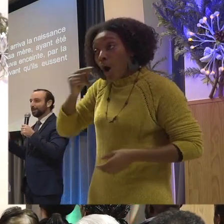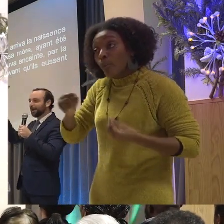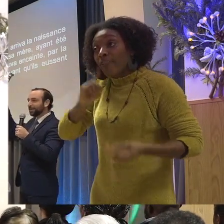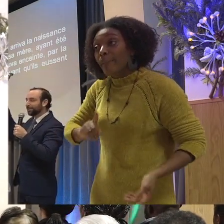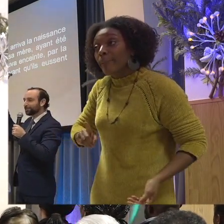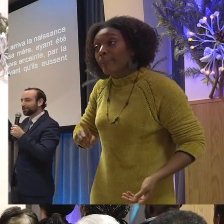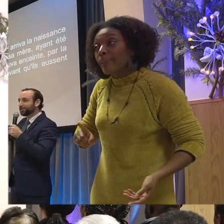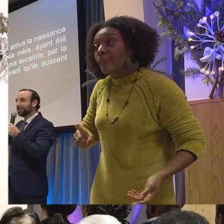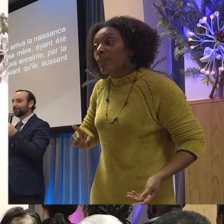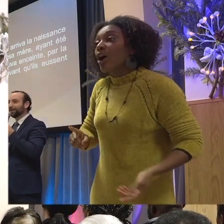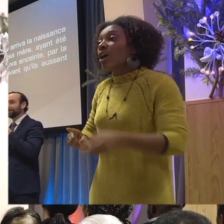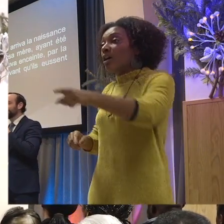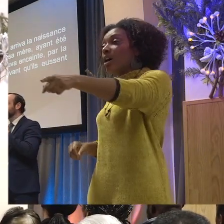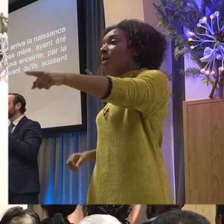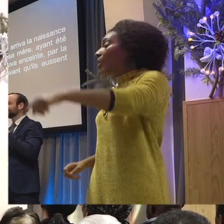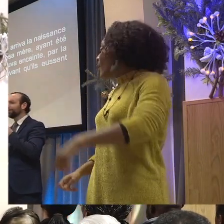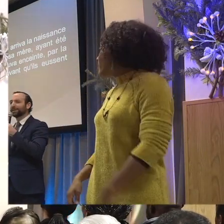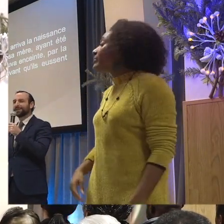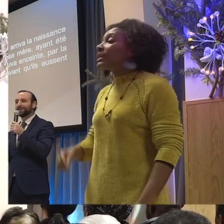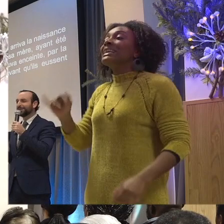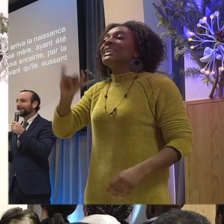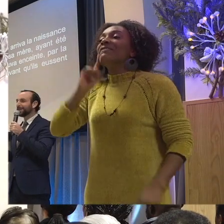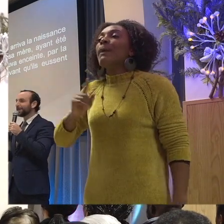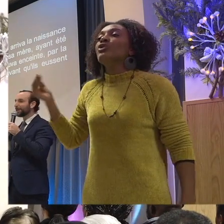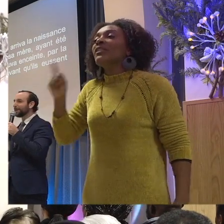ça à Marie ou est-ce que je donne ça à Fabien? Qui donnerait ça à Marie?